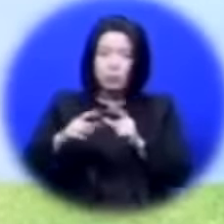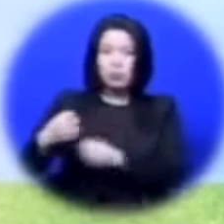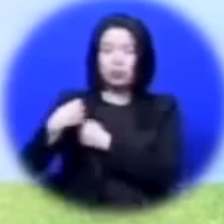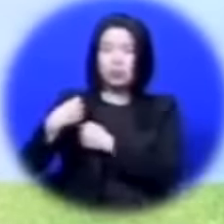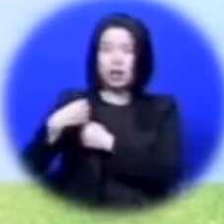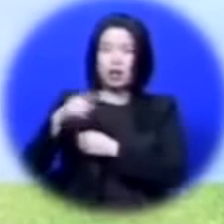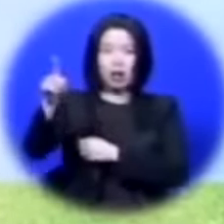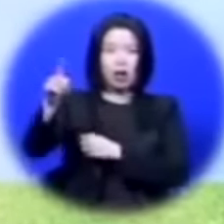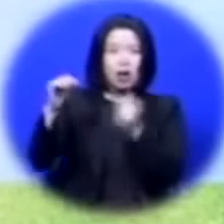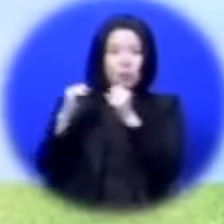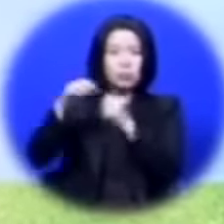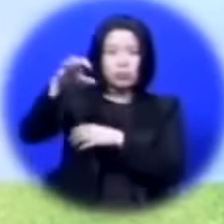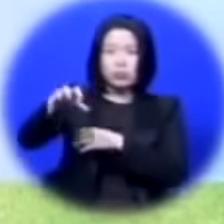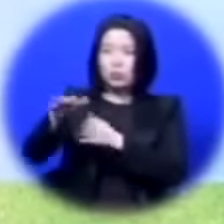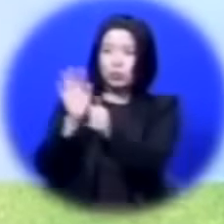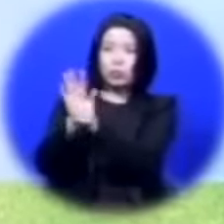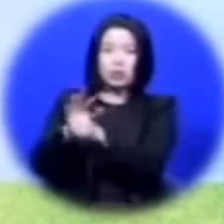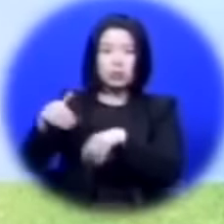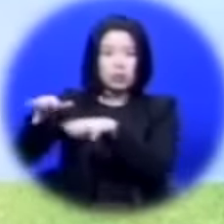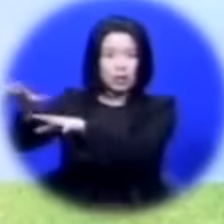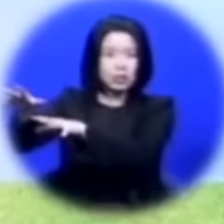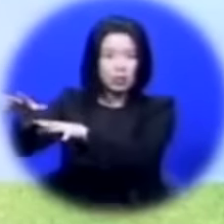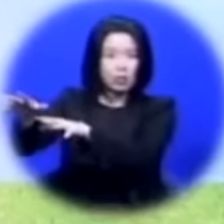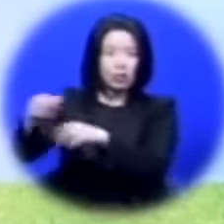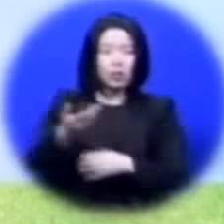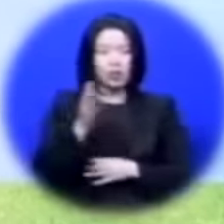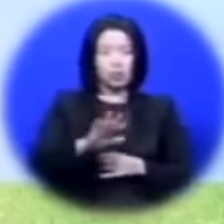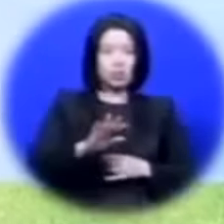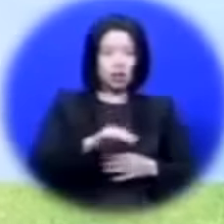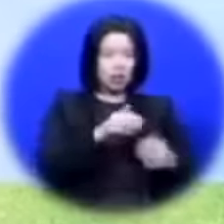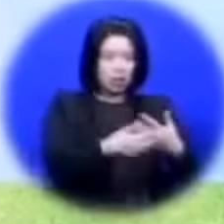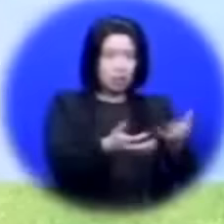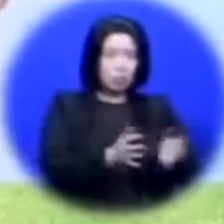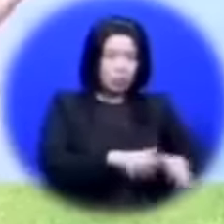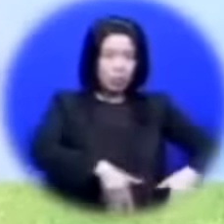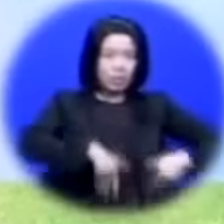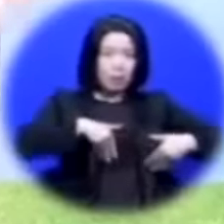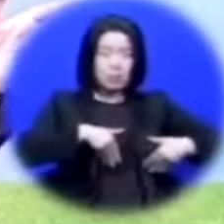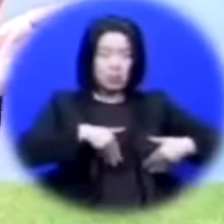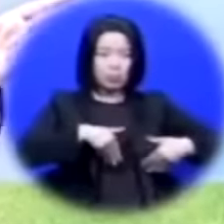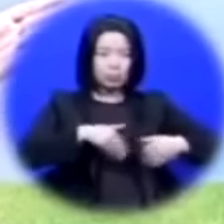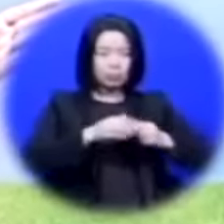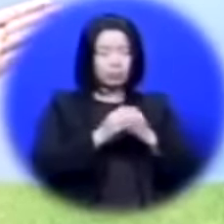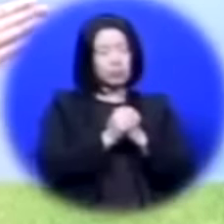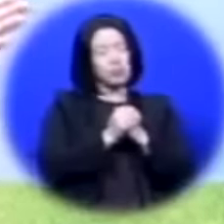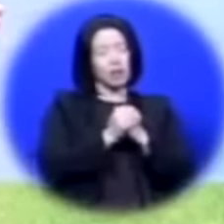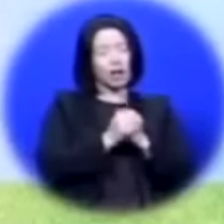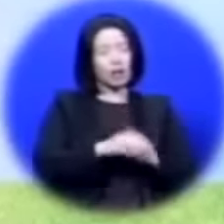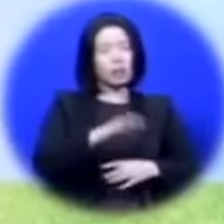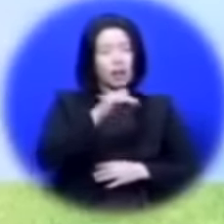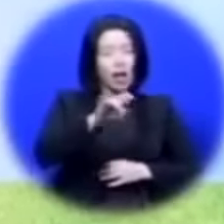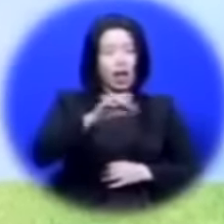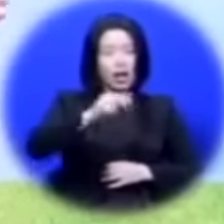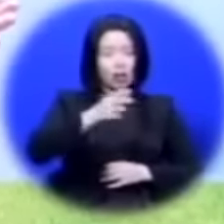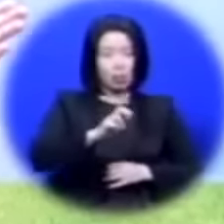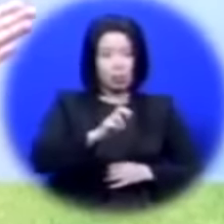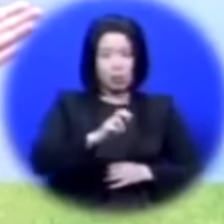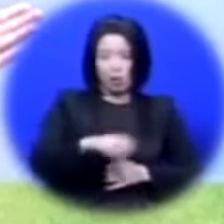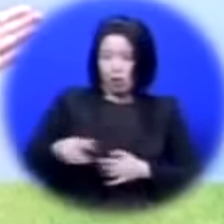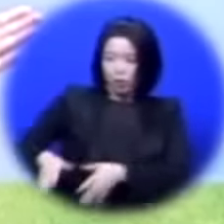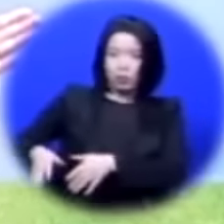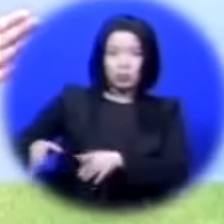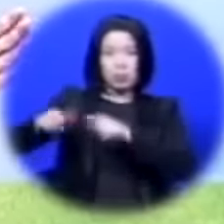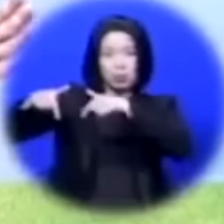아주 쑥대밭이 됐습니다 게다가 이스라엘의 동쪽에 있는 모압이 날 서쪽에는 블레셋이